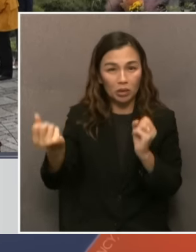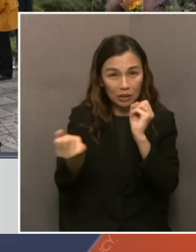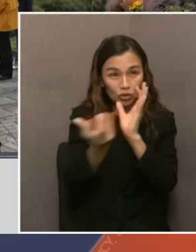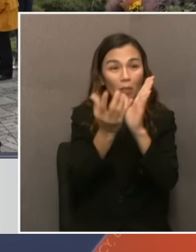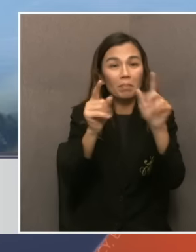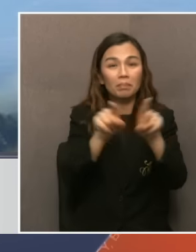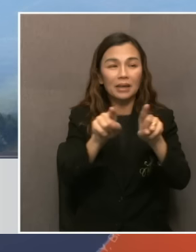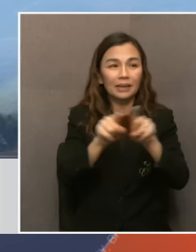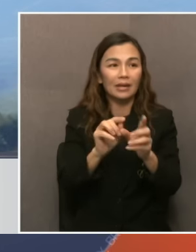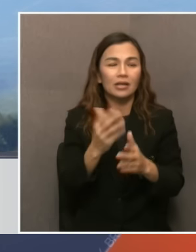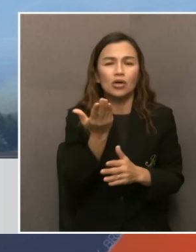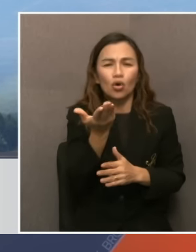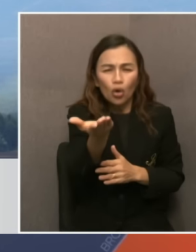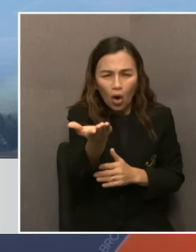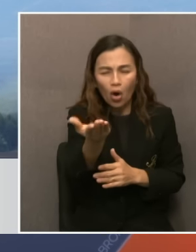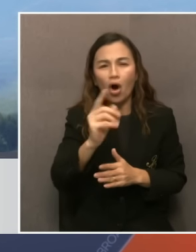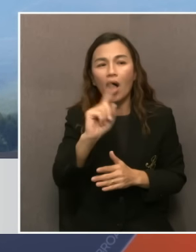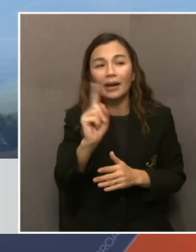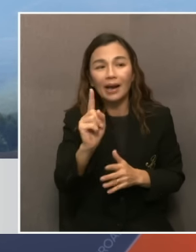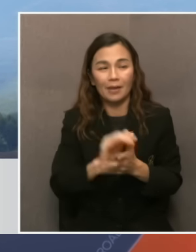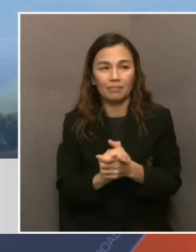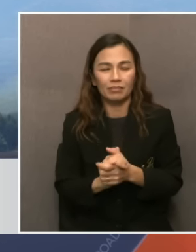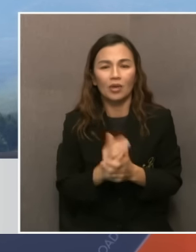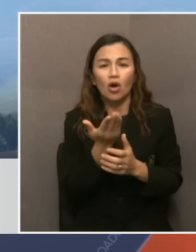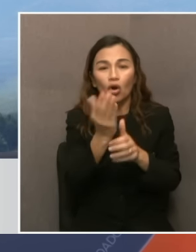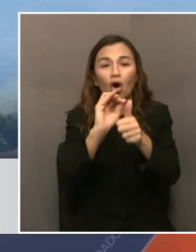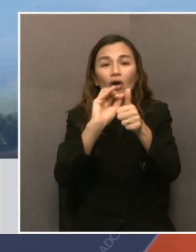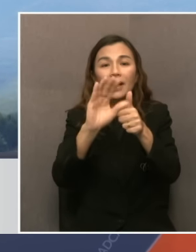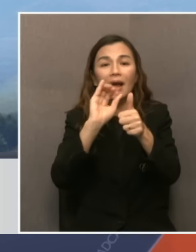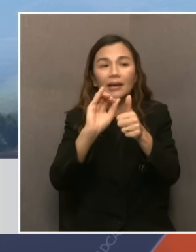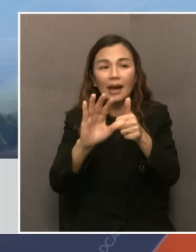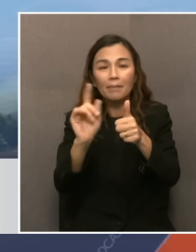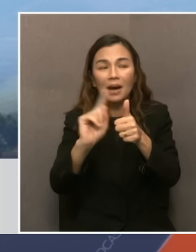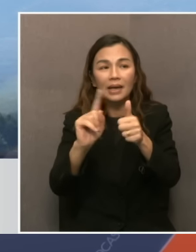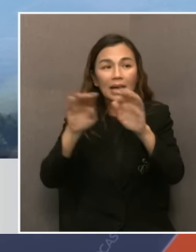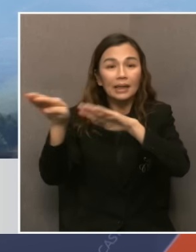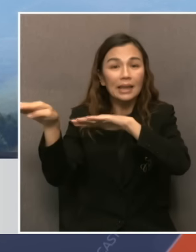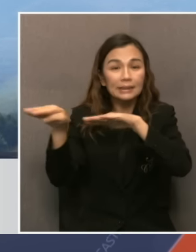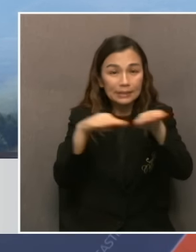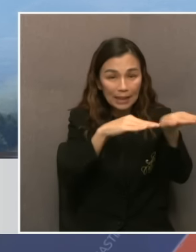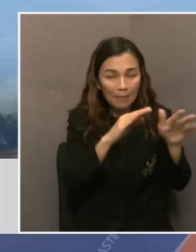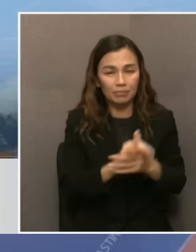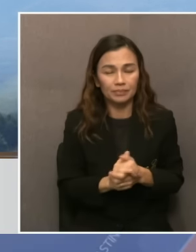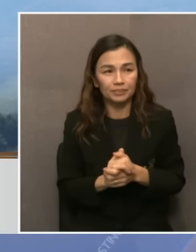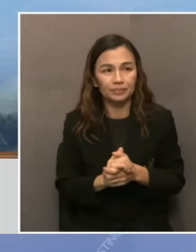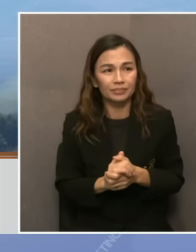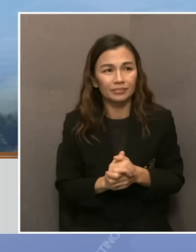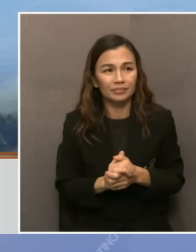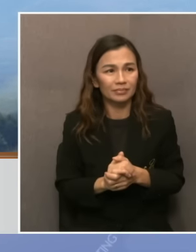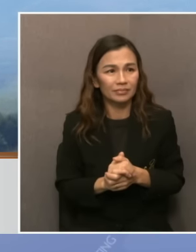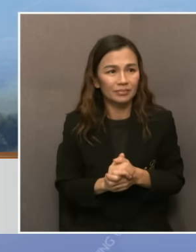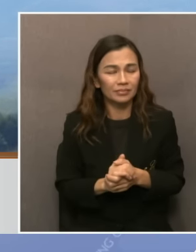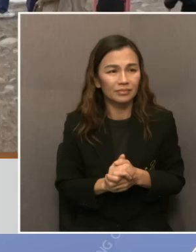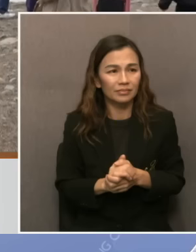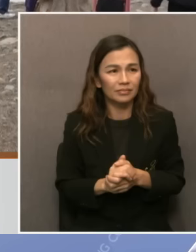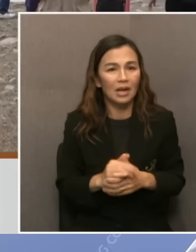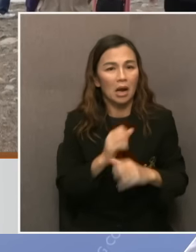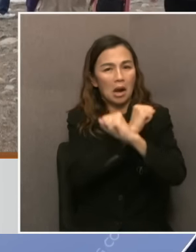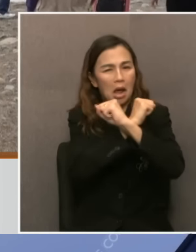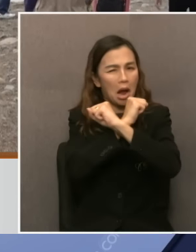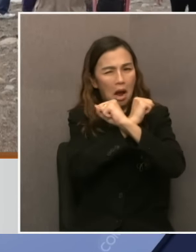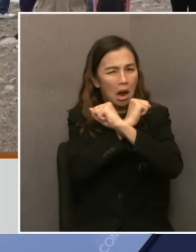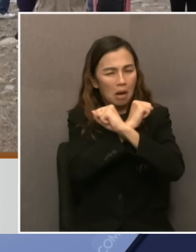ค่ะสุดท้ายอยากให้อาจารย์ฝากคำแนะนำหน่อยค่ะในการเตรียมพร้อมรับมือไม่ได้ต้องเตรียมพร้อมนะคะต้องรับมือกันแล้ว